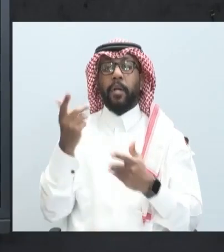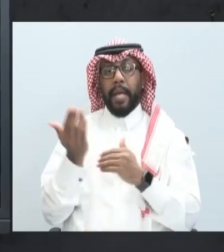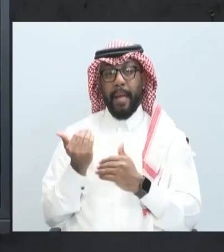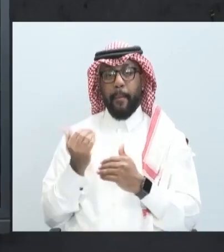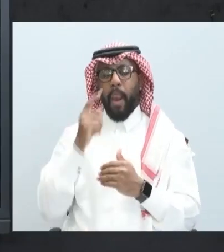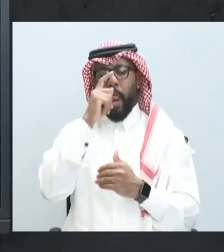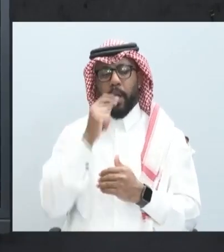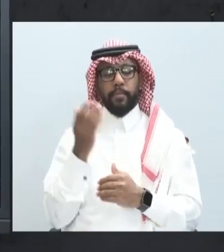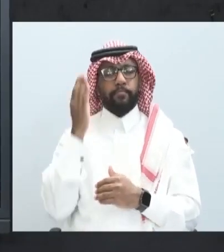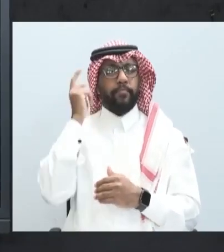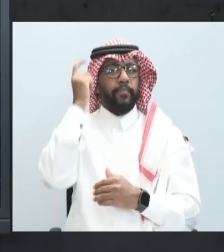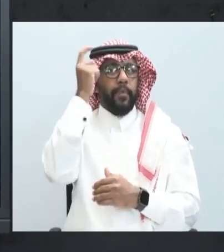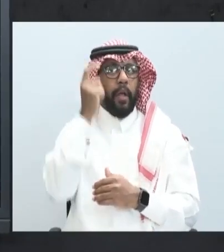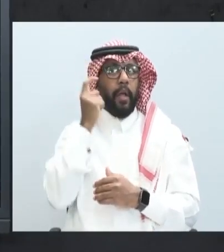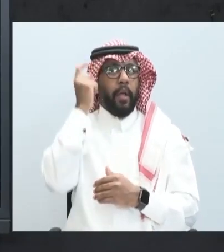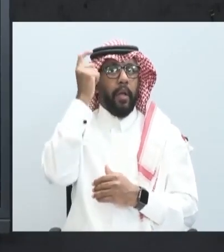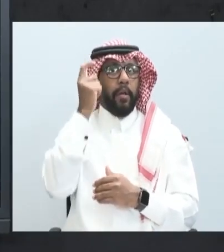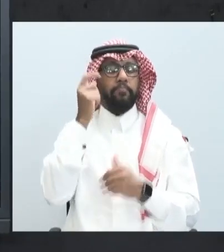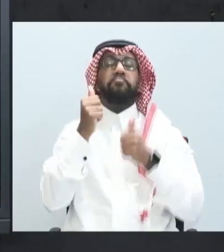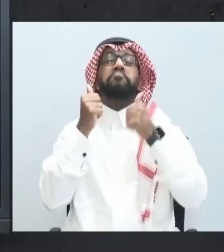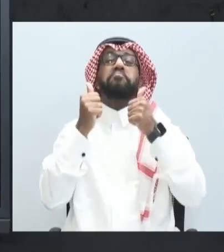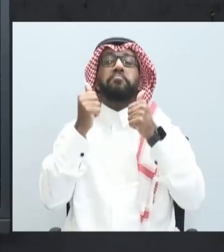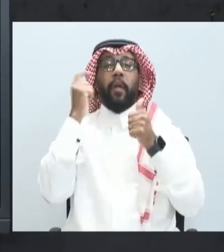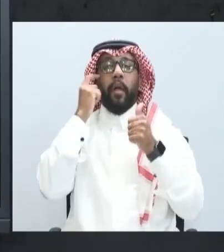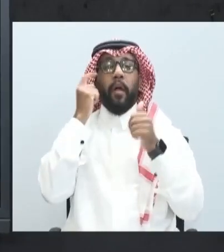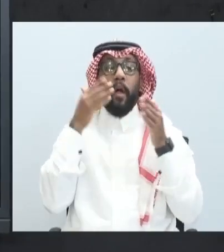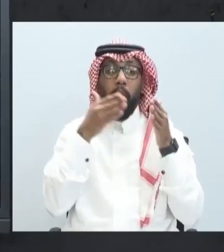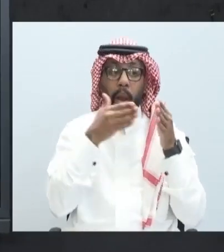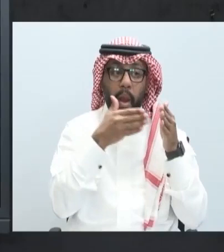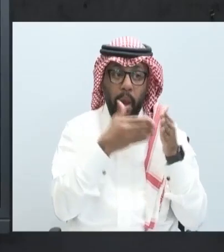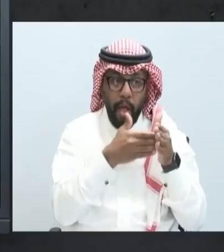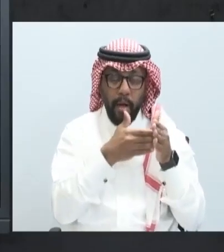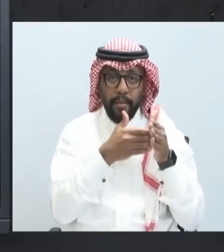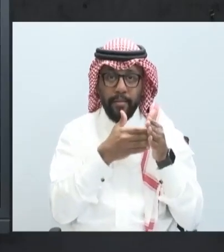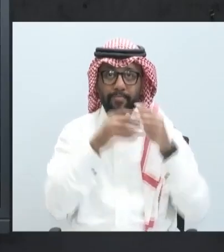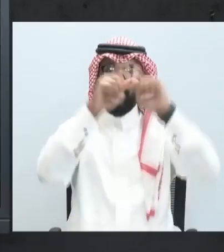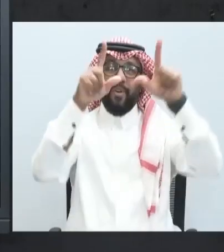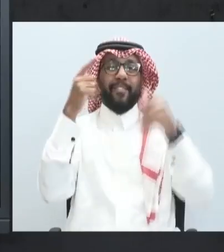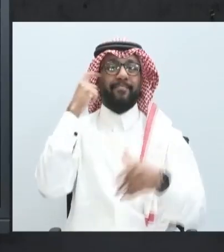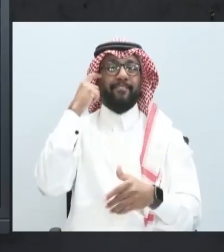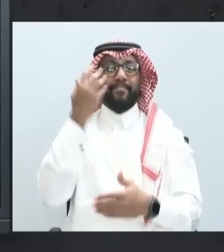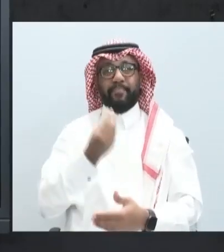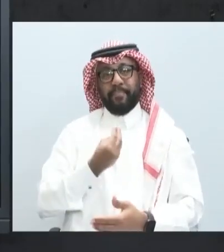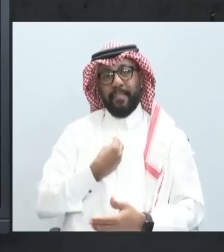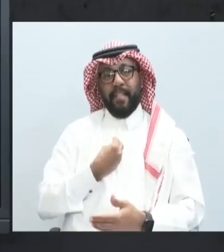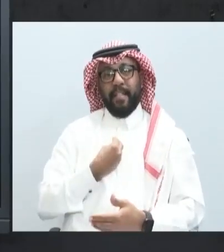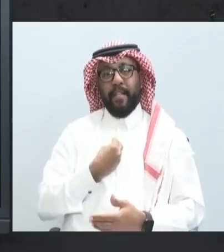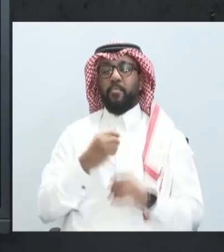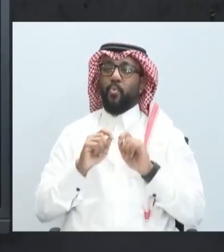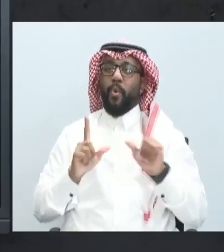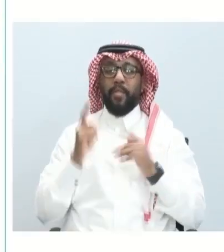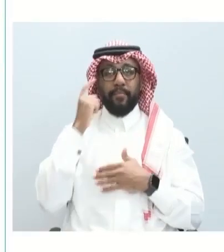المنطقي مهم في حياتنا اليوميه طيب ماذا نجيب تستطيع ان نقول